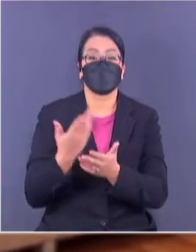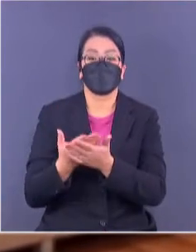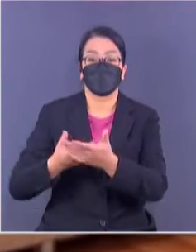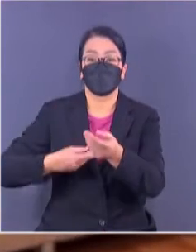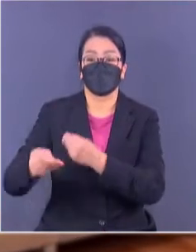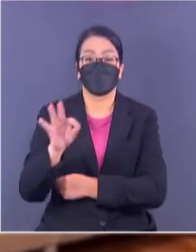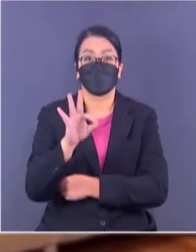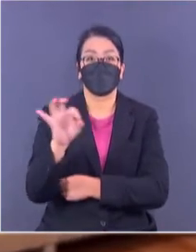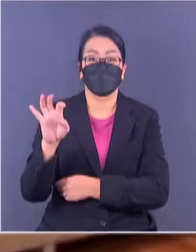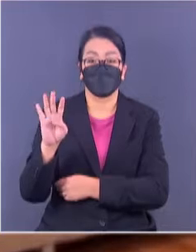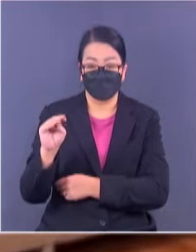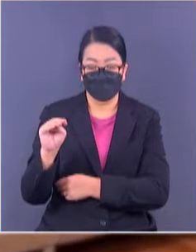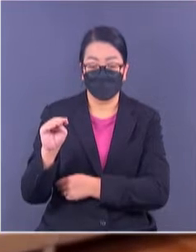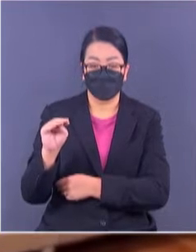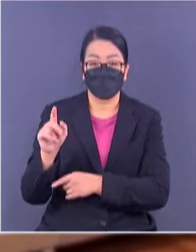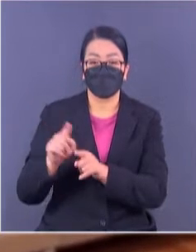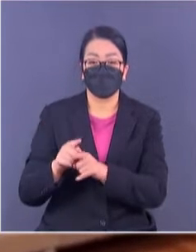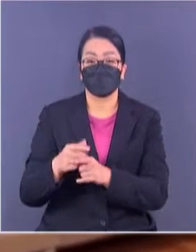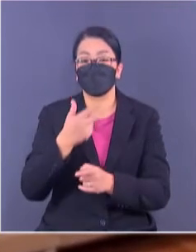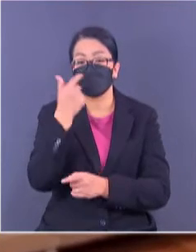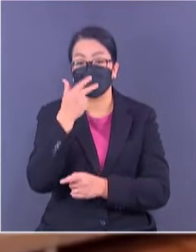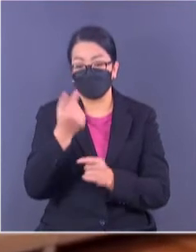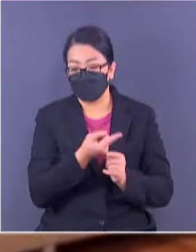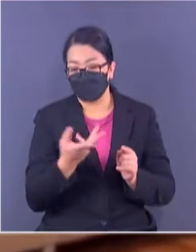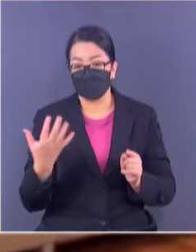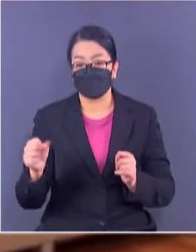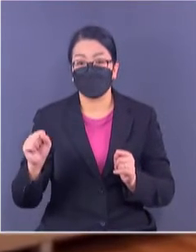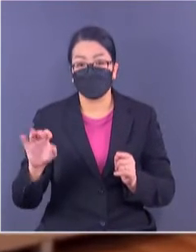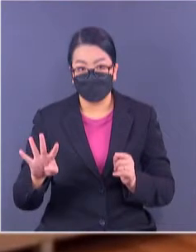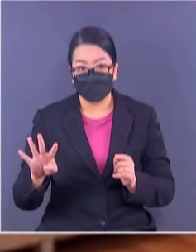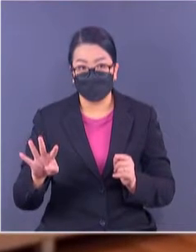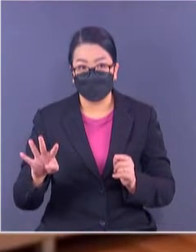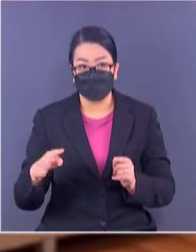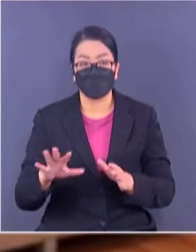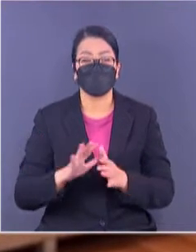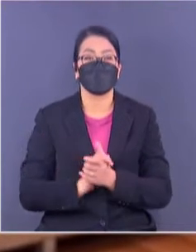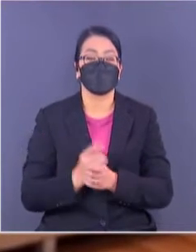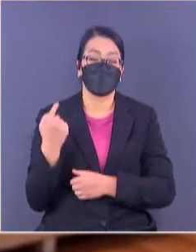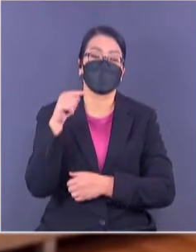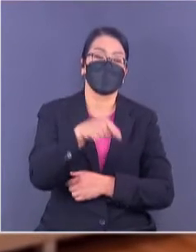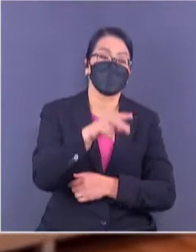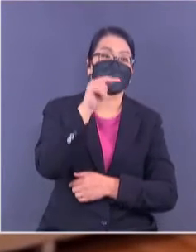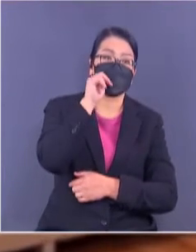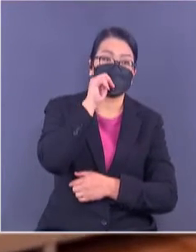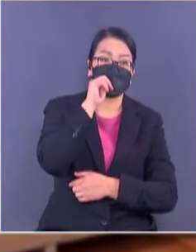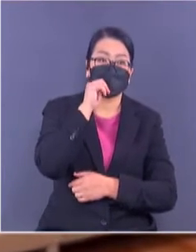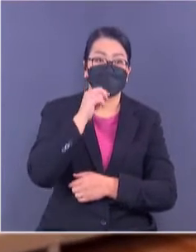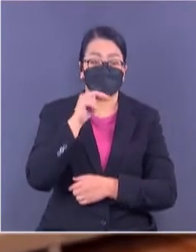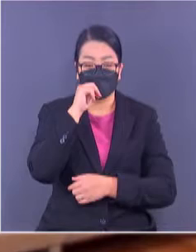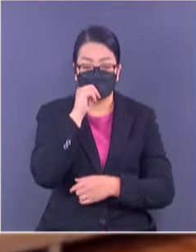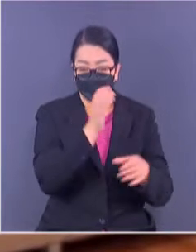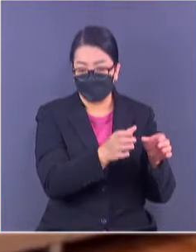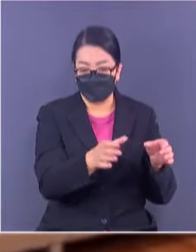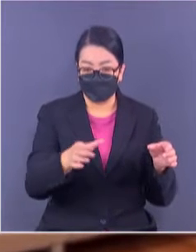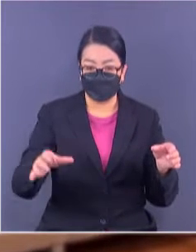แล้วนะ940บาทเขาสั่งเค้กพี่14ชิ้น ค ่ะค่ะแล้วผมก็ทำน้ำจนเสร็